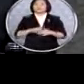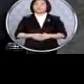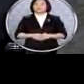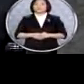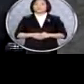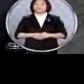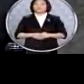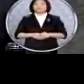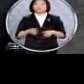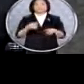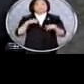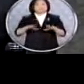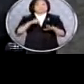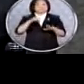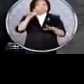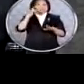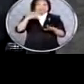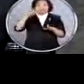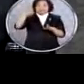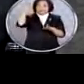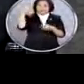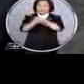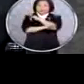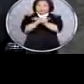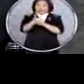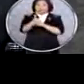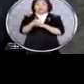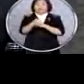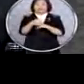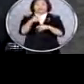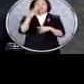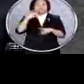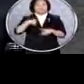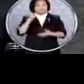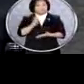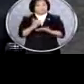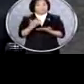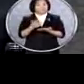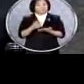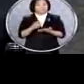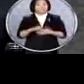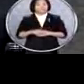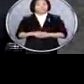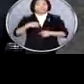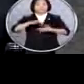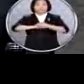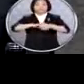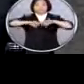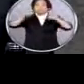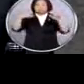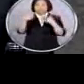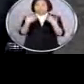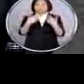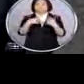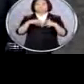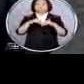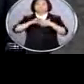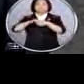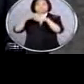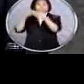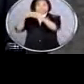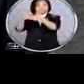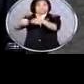此我们如何在过去的基础之上，如果我们当选， 我们非常明确的说，要跟对